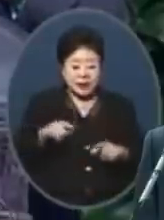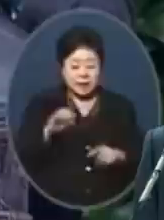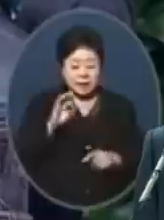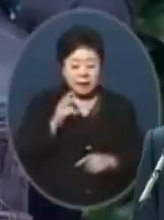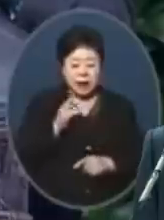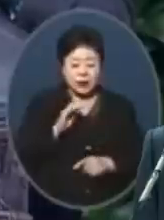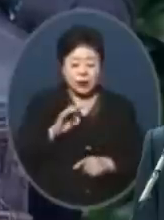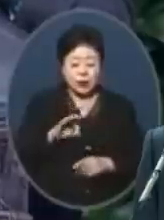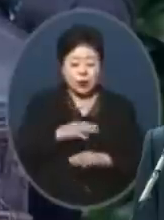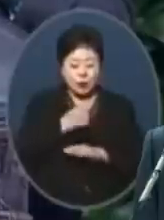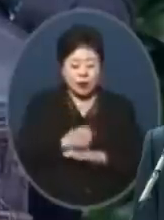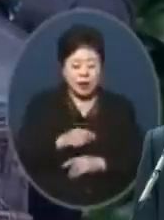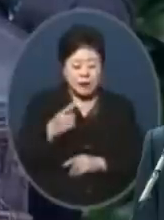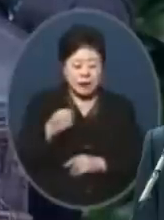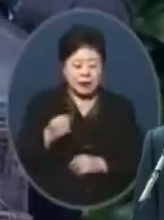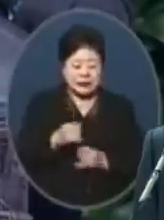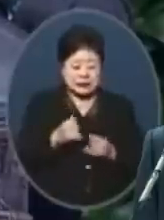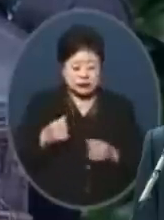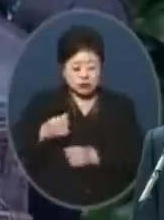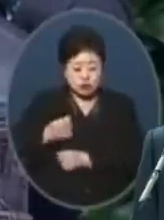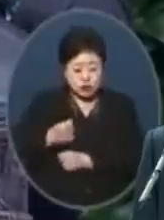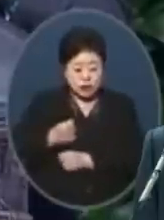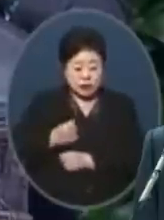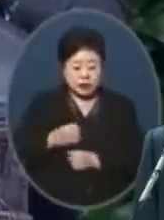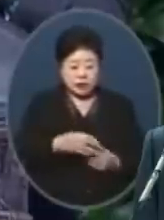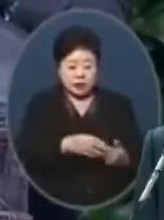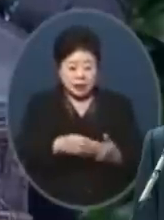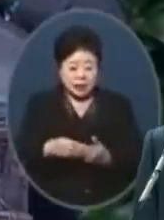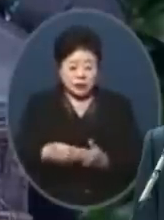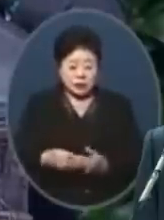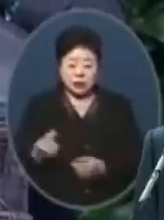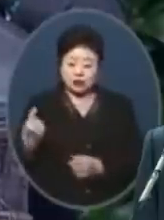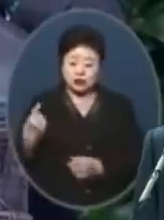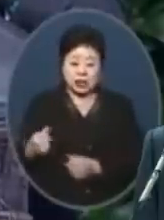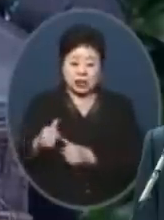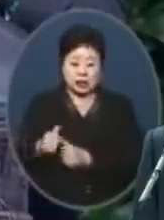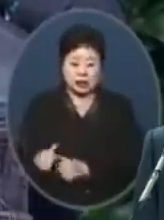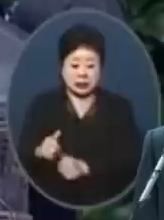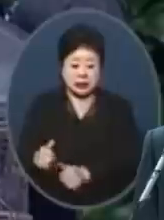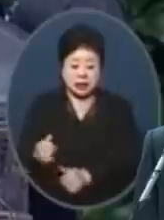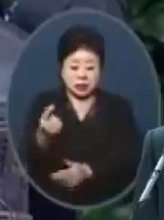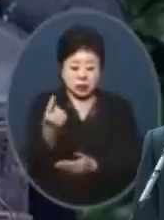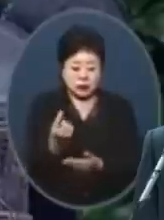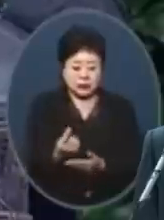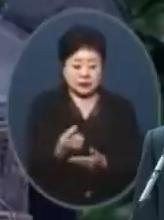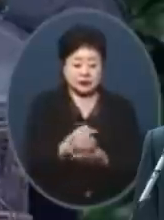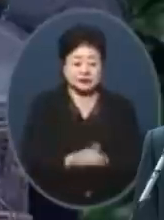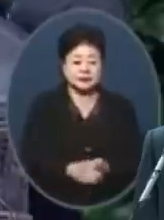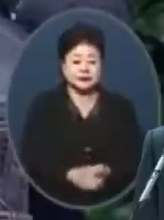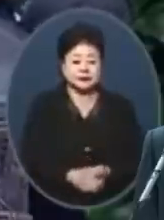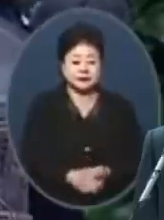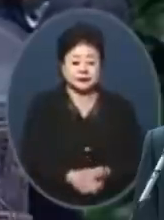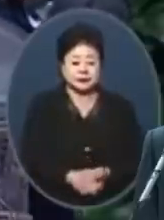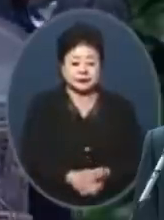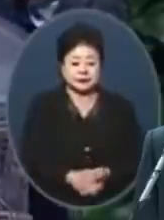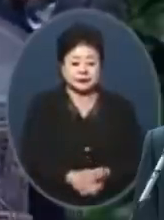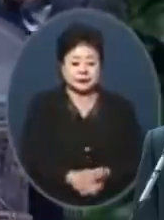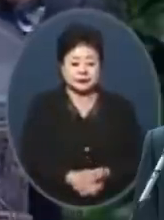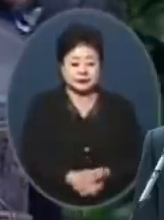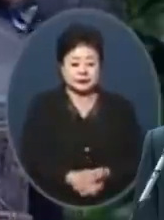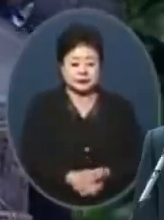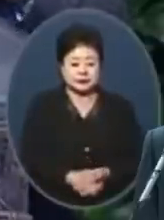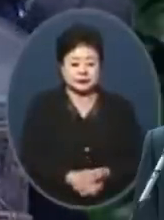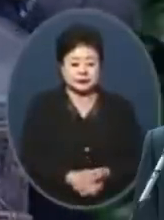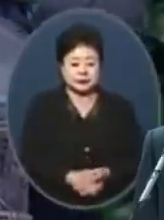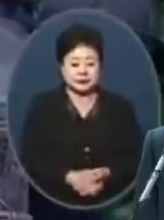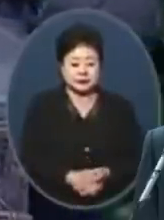바로왕이 백만 대군을 거느리고 곧장 뒤에 포로로 잡기 위해서 따라왔습니다. And shortly after they